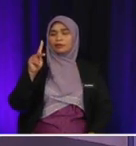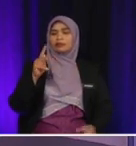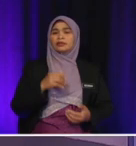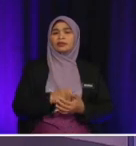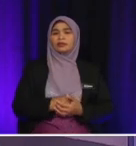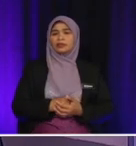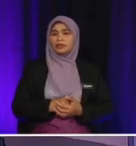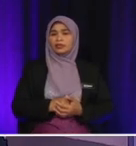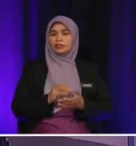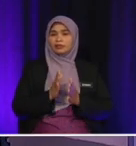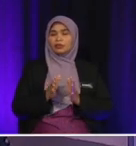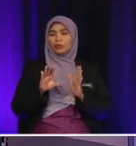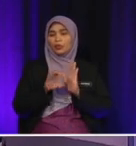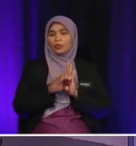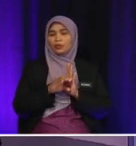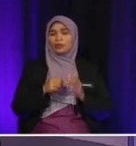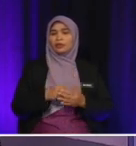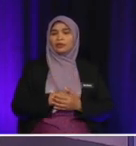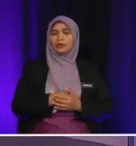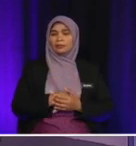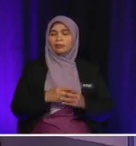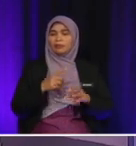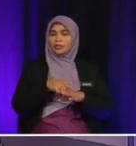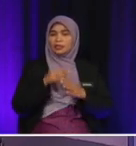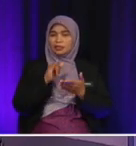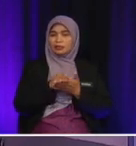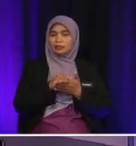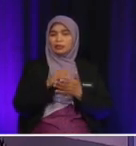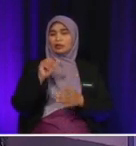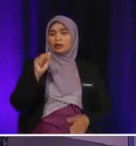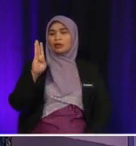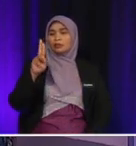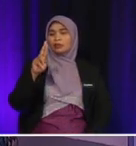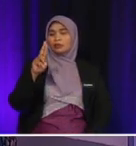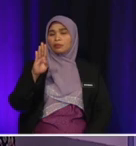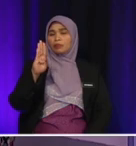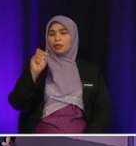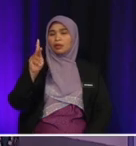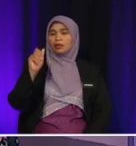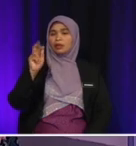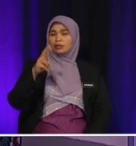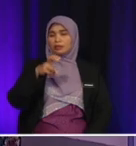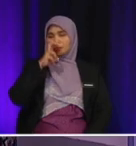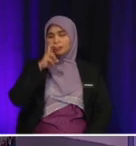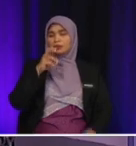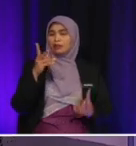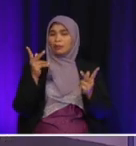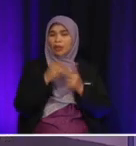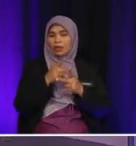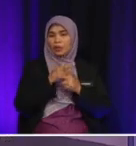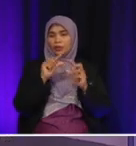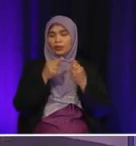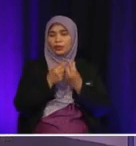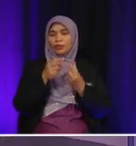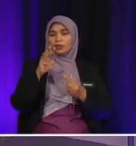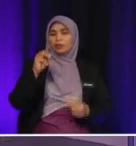mula menunjukkan diri mereka yang sebenar jadi Saidina Abu Bakar perlu bertindak tegas manakala Saidina Umar pula menggantikan